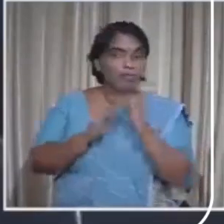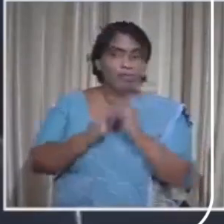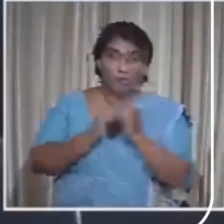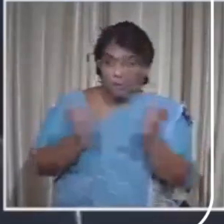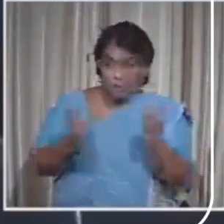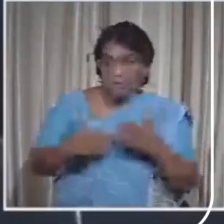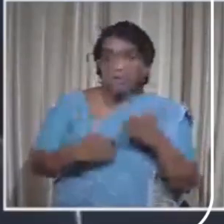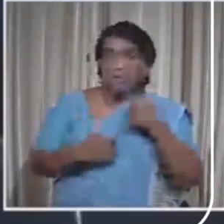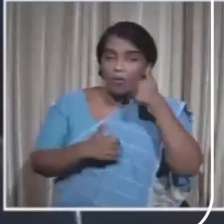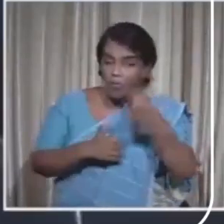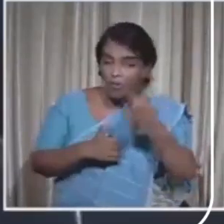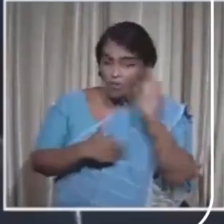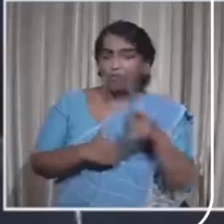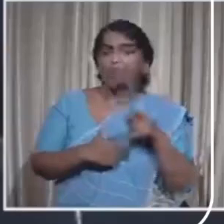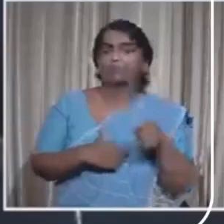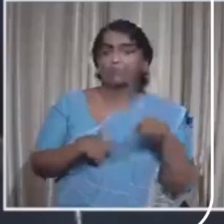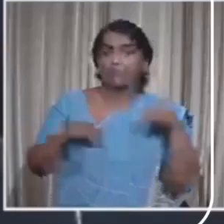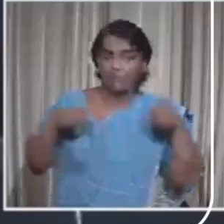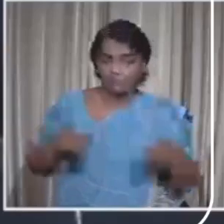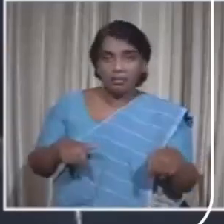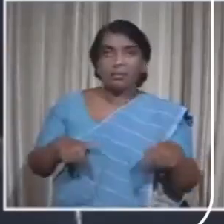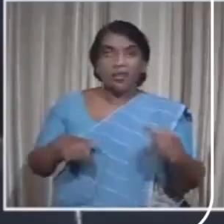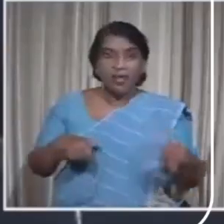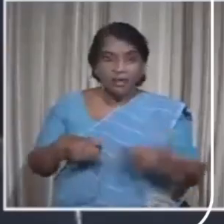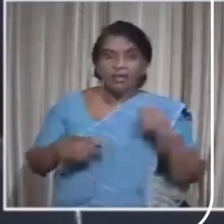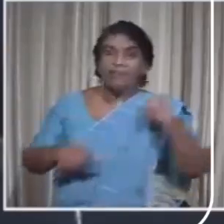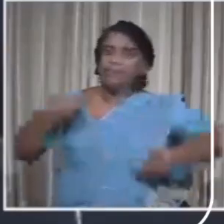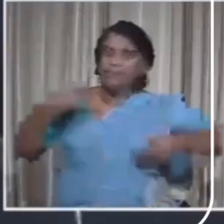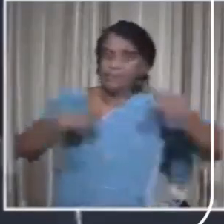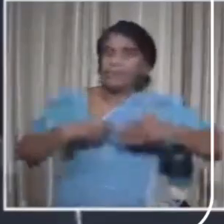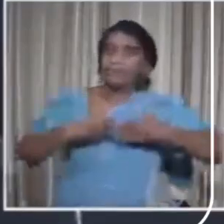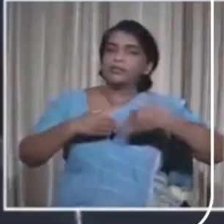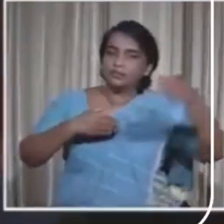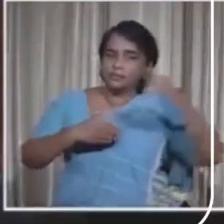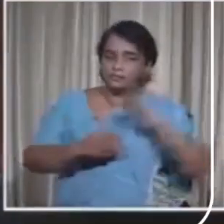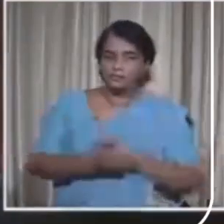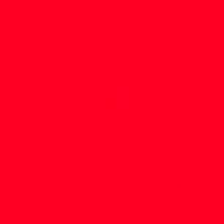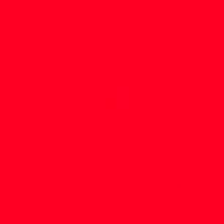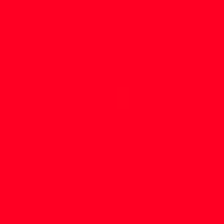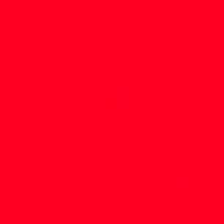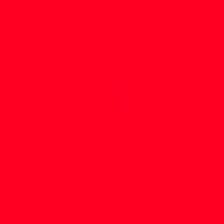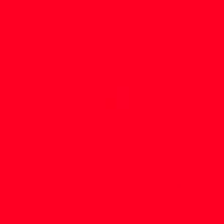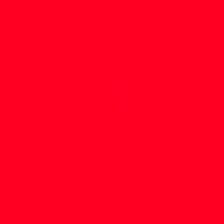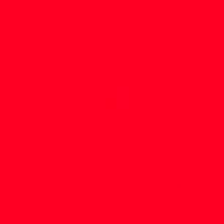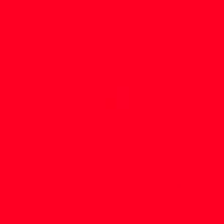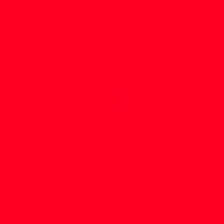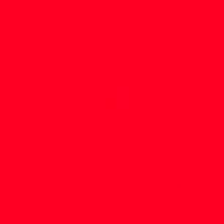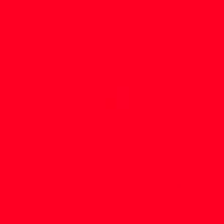හොඳම එක තමයි අද අපි මේ දවස්සේ මේ විවාදය ඉදිරියට ගෙනියලා. කොහොම ස්ටුඩියෝ